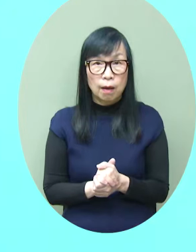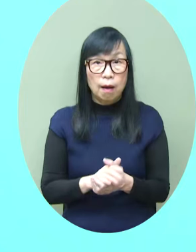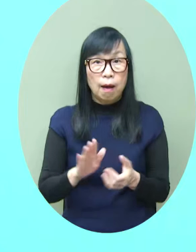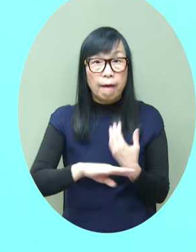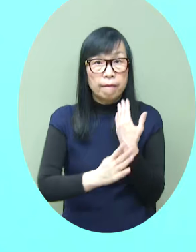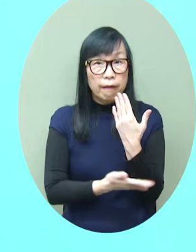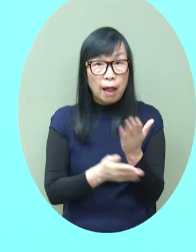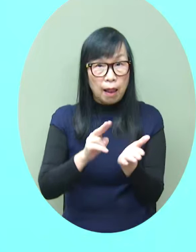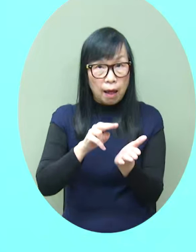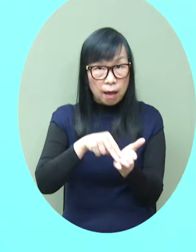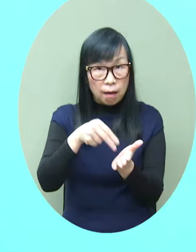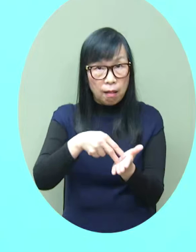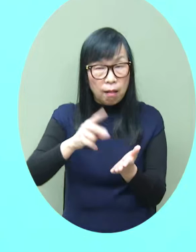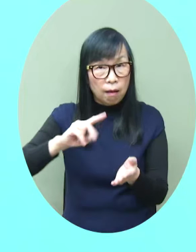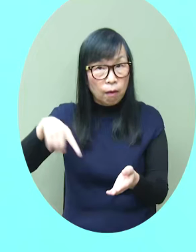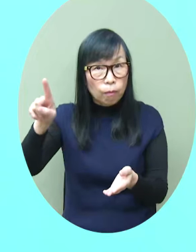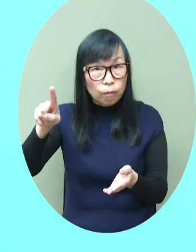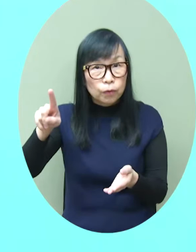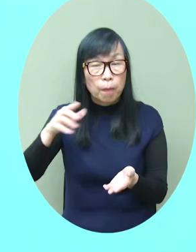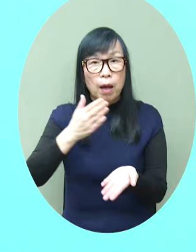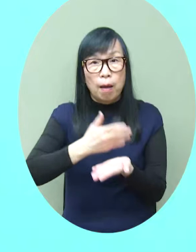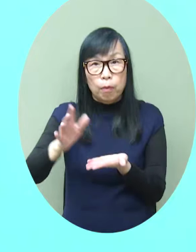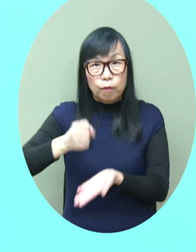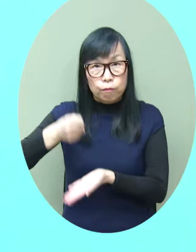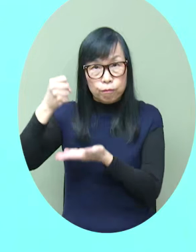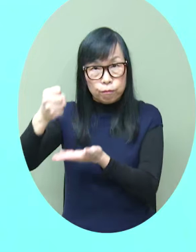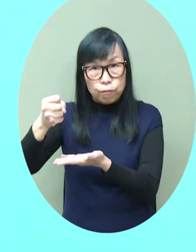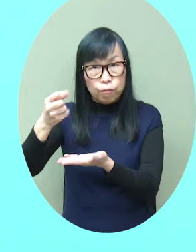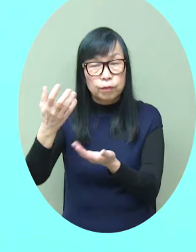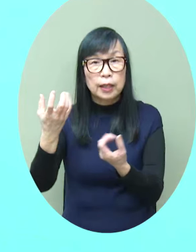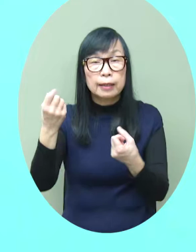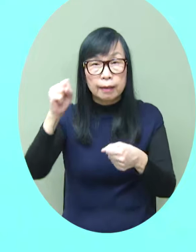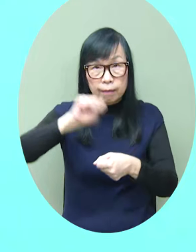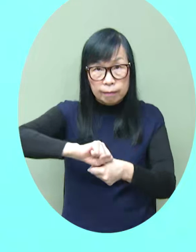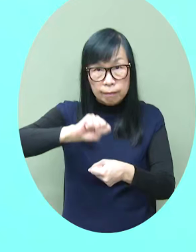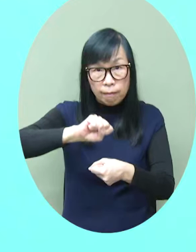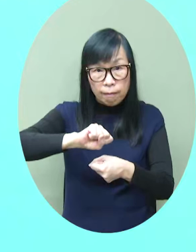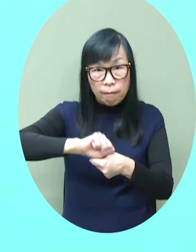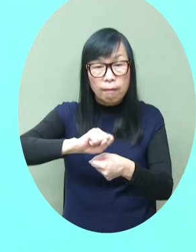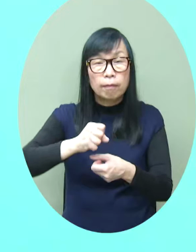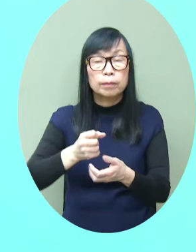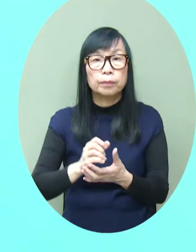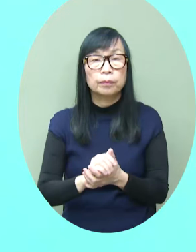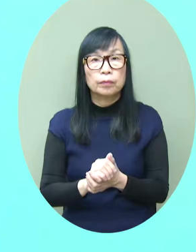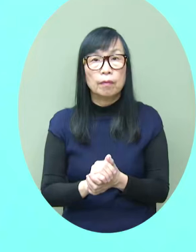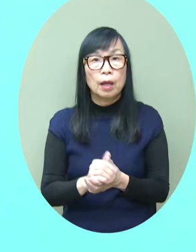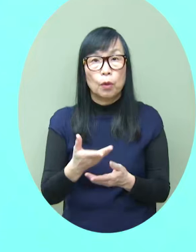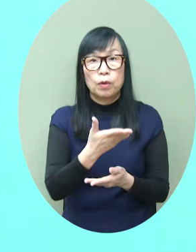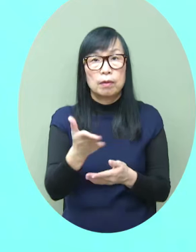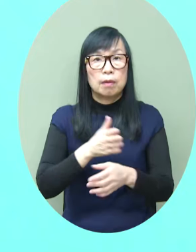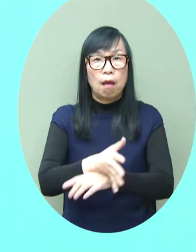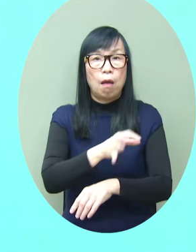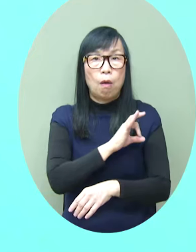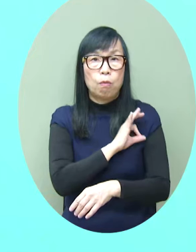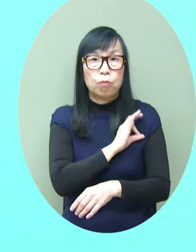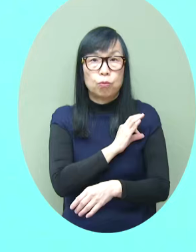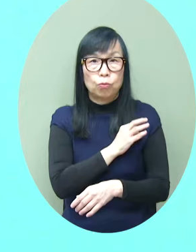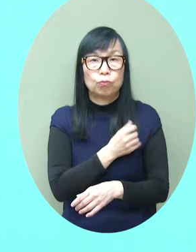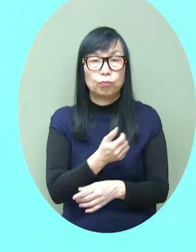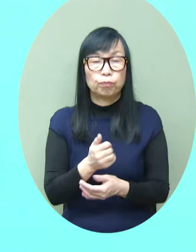的通過或者係撥款的數量嘅增加咧，都係可以講咧係對社會非常之有交